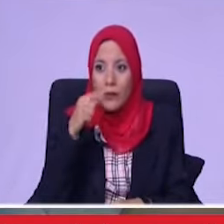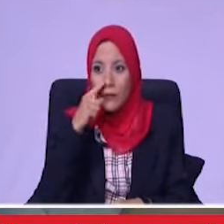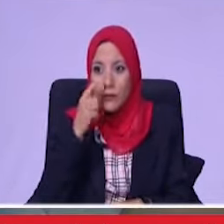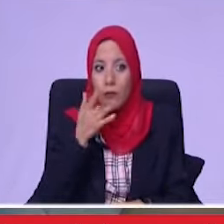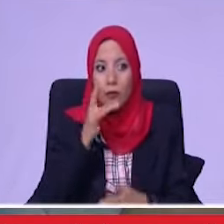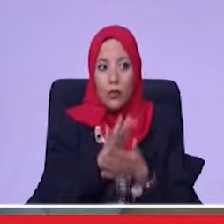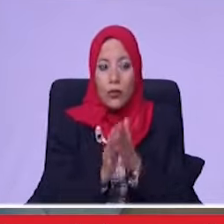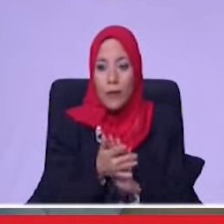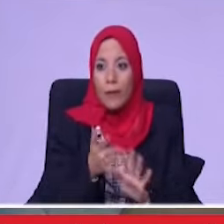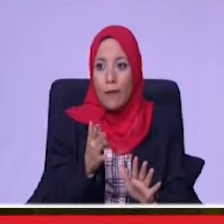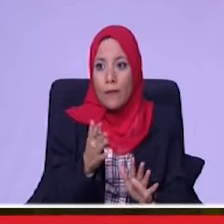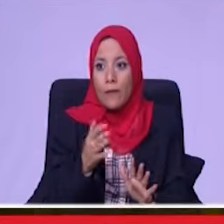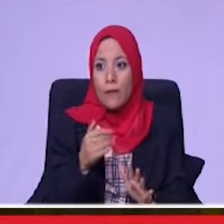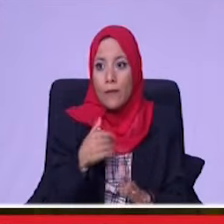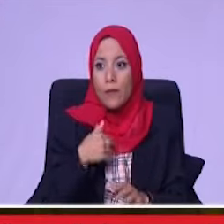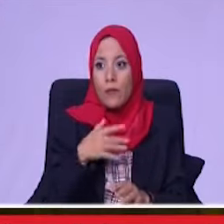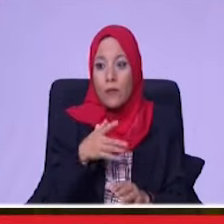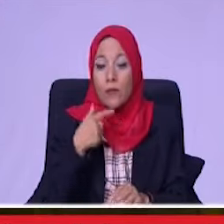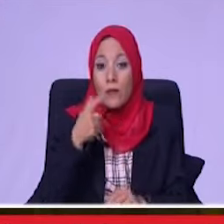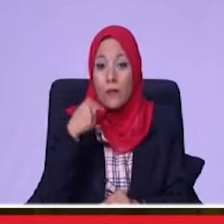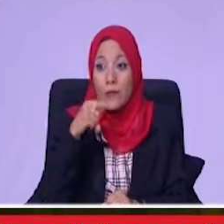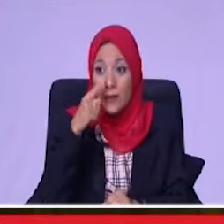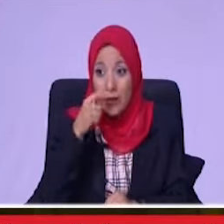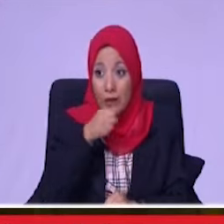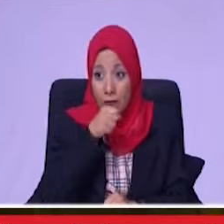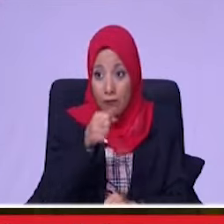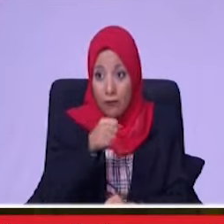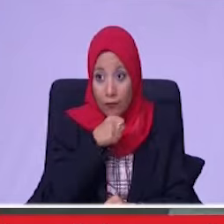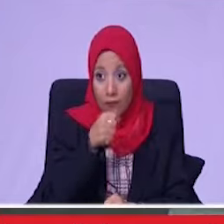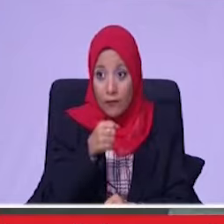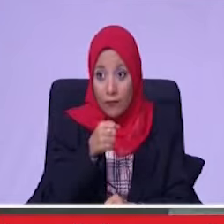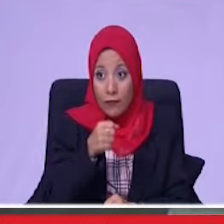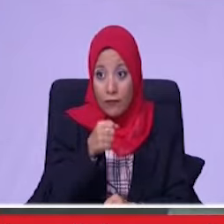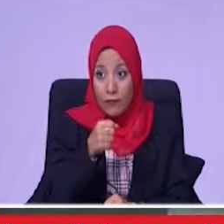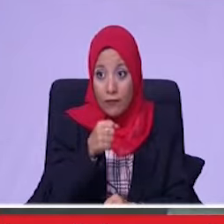لا. طب هل مثلا التواشيح الدينية ممكن تقولها بصوتك؟